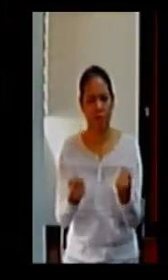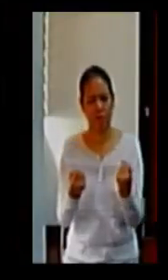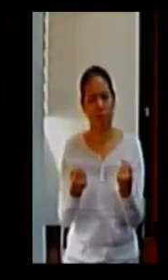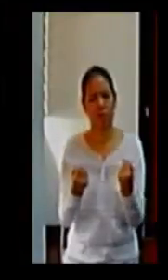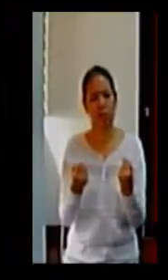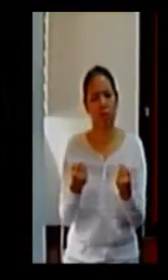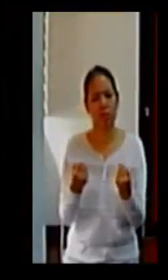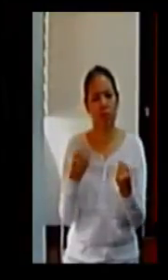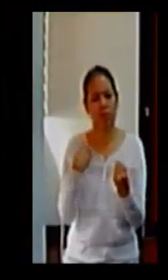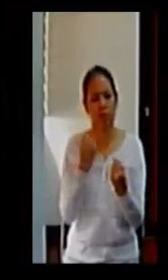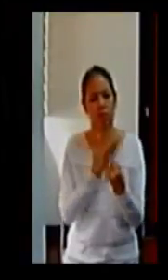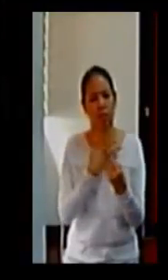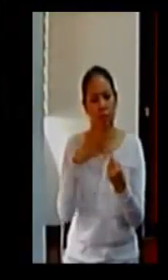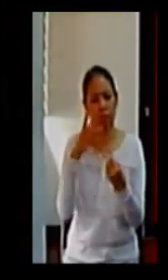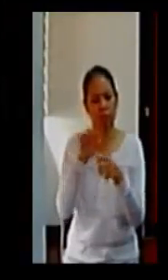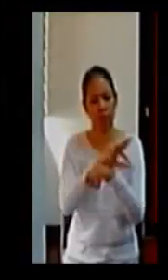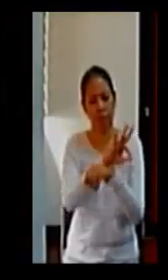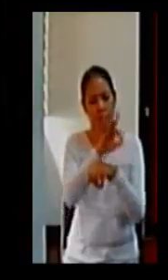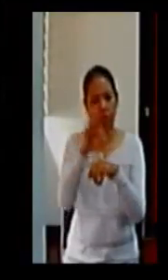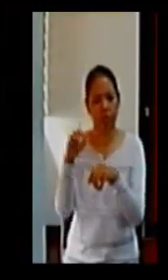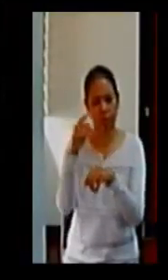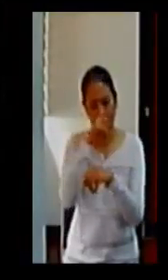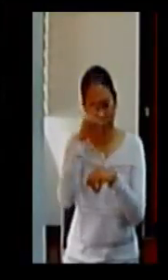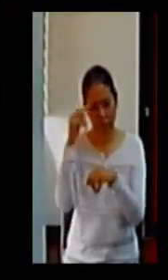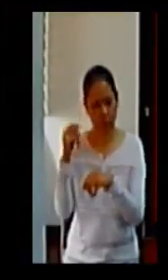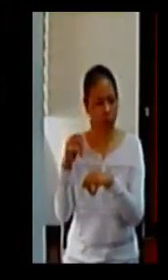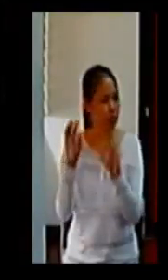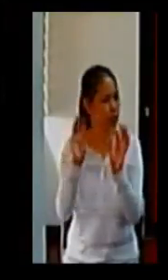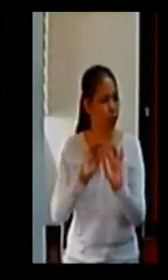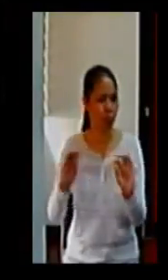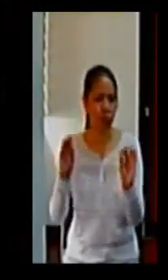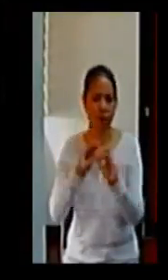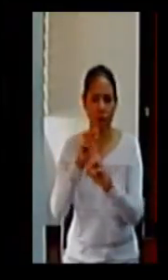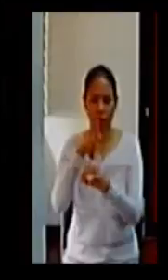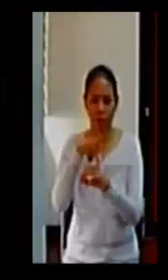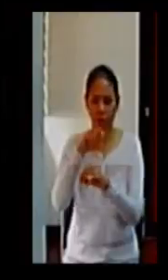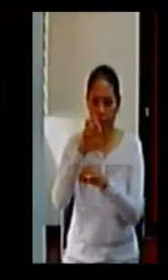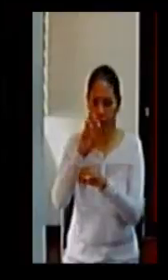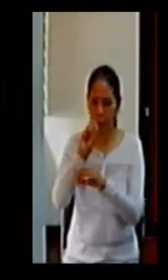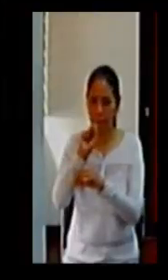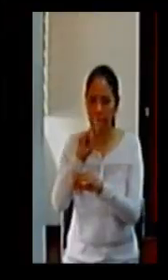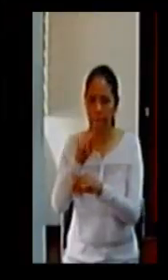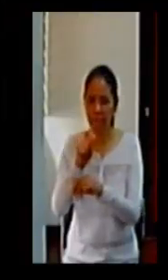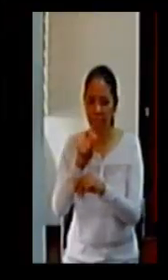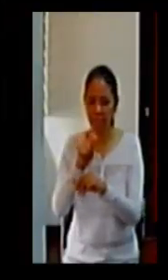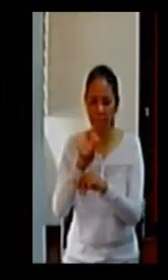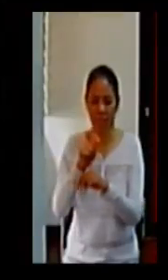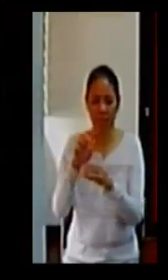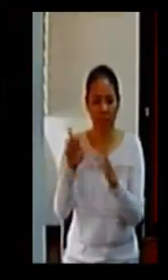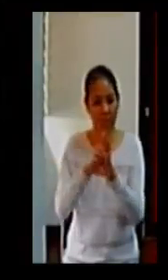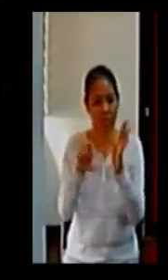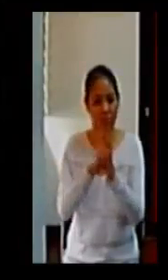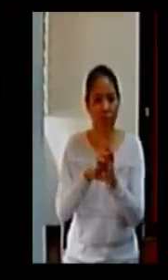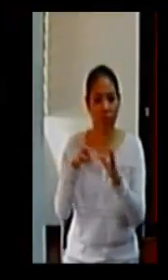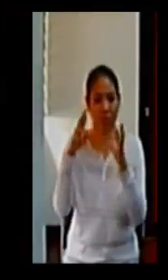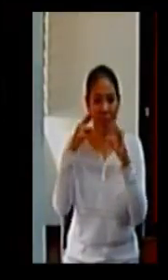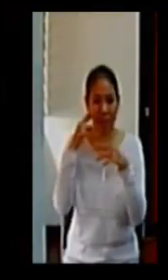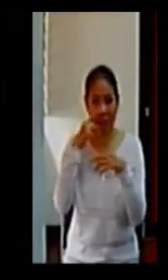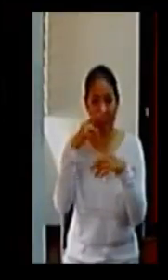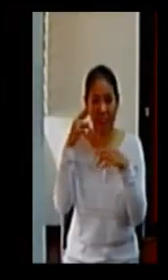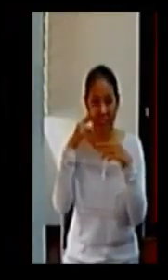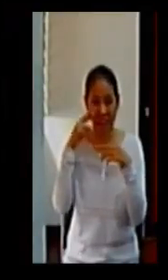mga palayan, kasi hindi ito inaatake ng mga peste tulad ng mga daga. At